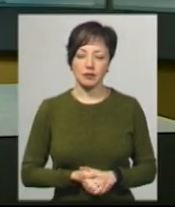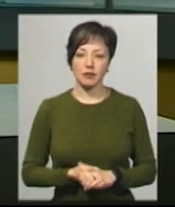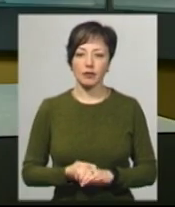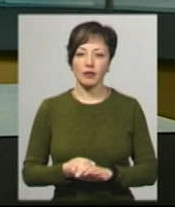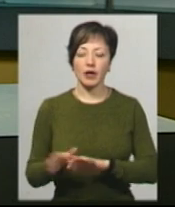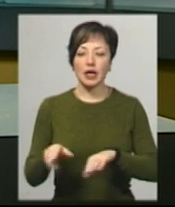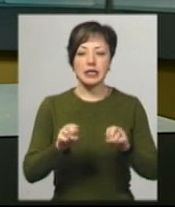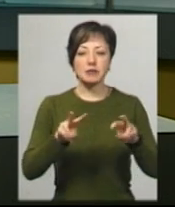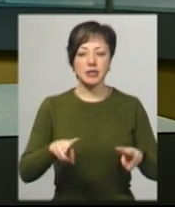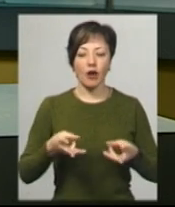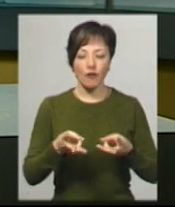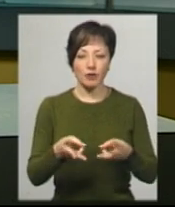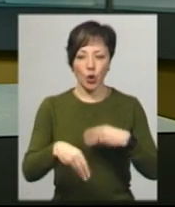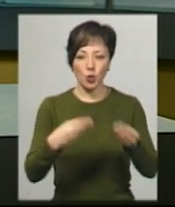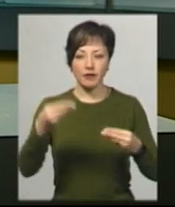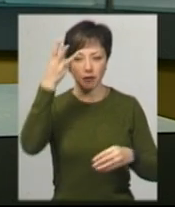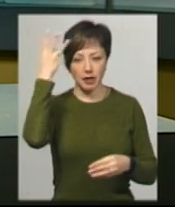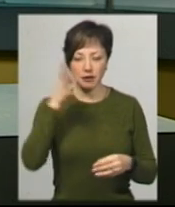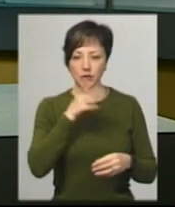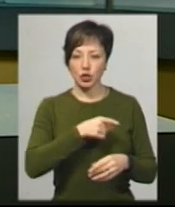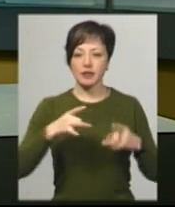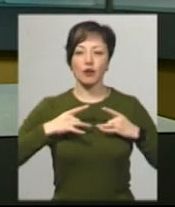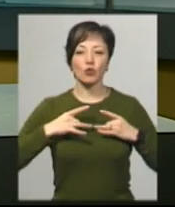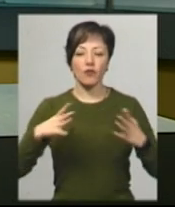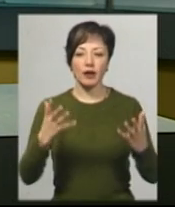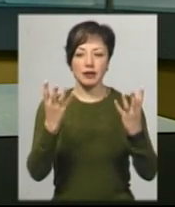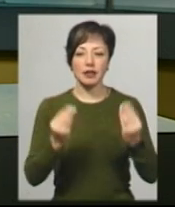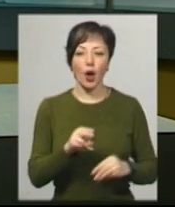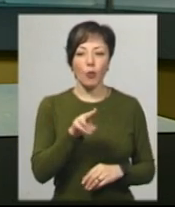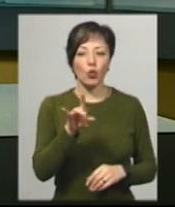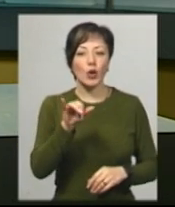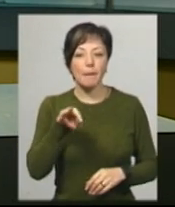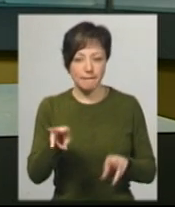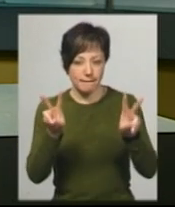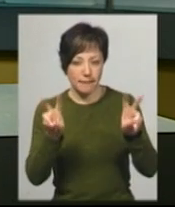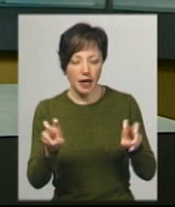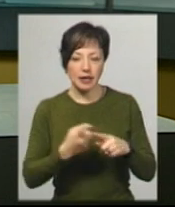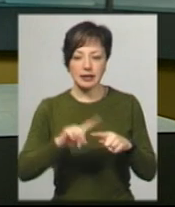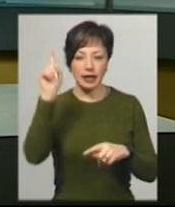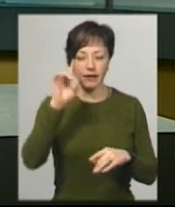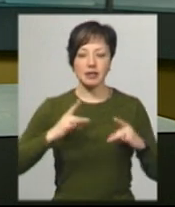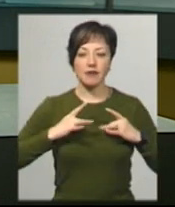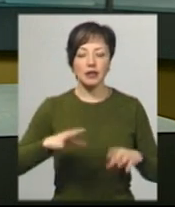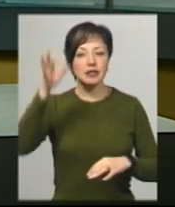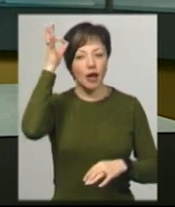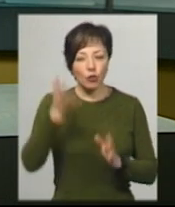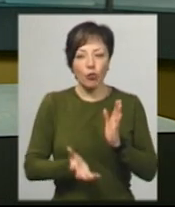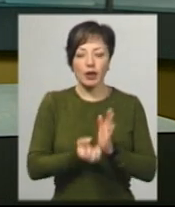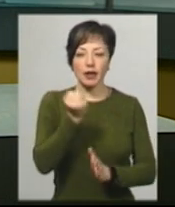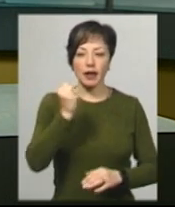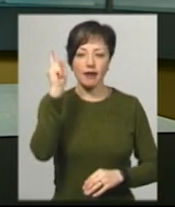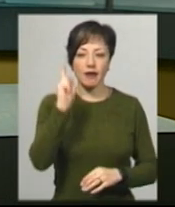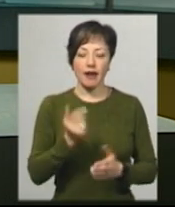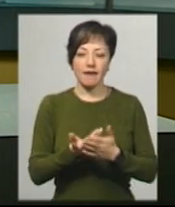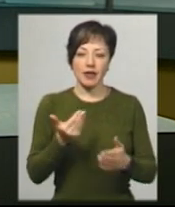Спеціальну випічку роздавали сьогодні у Хмельницькому під час святкування свята Пурім. Це єврейське свято на згадку порятунку перських євреїв